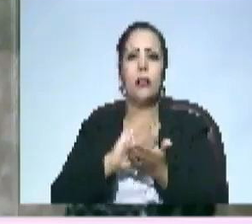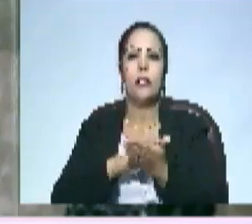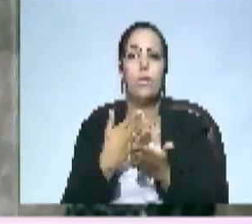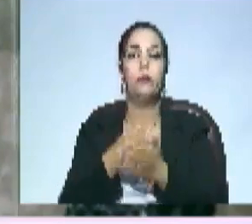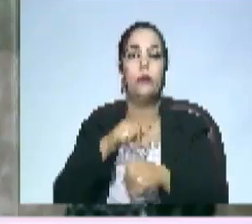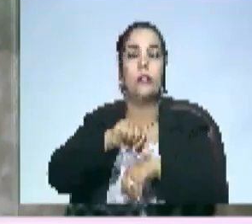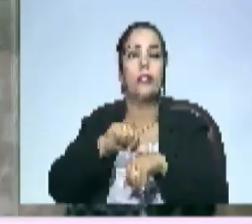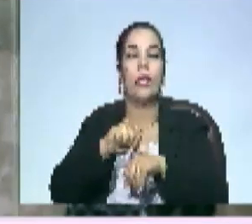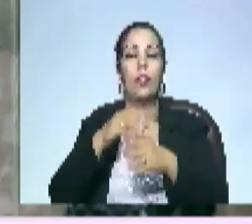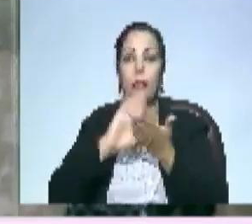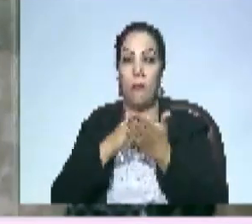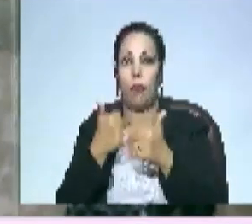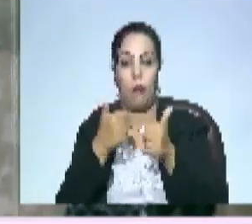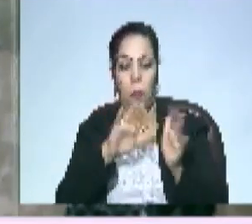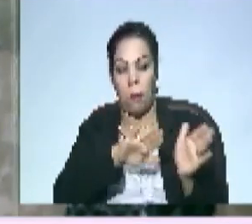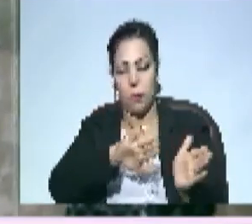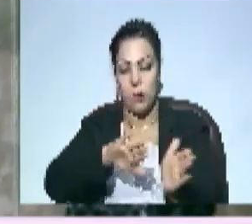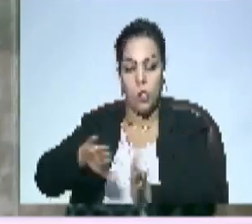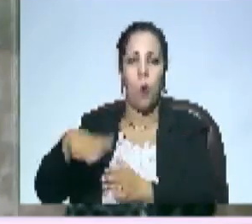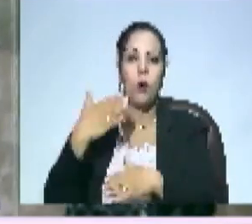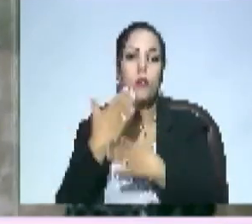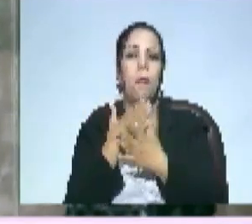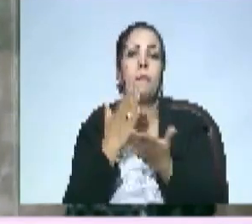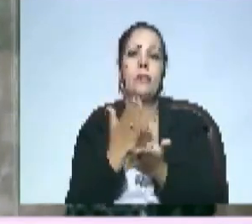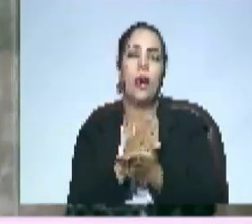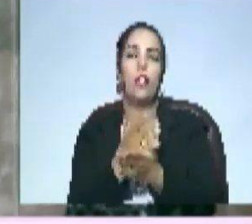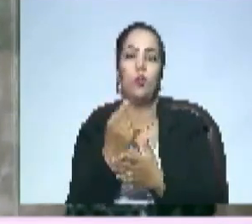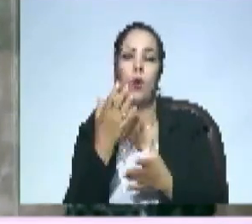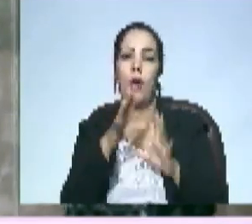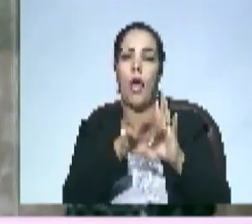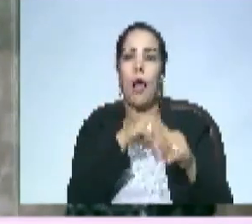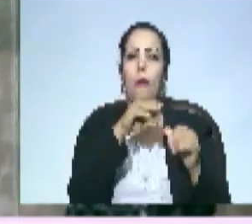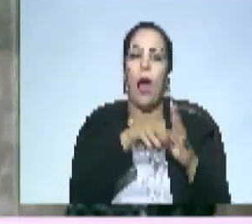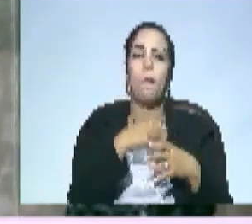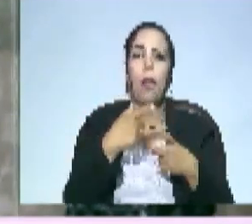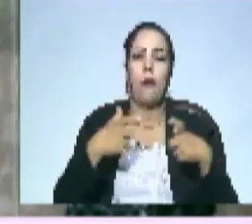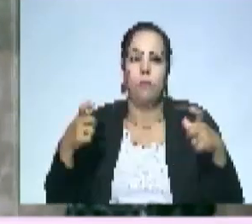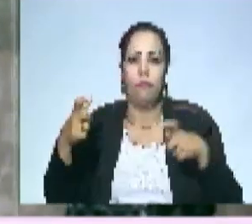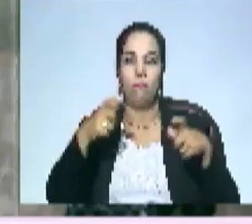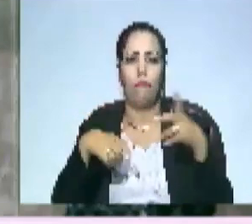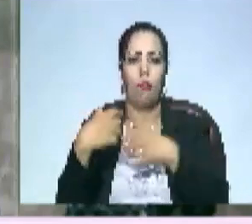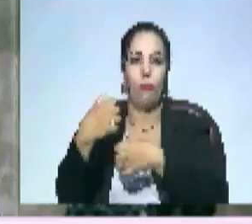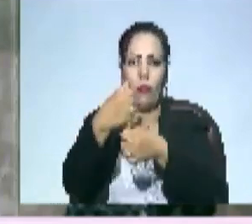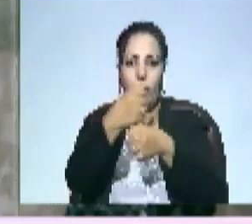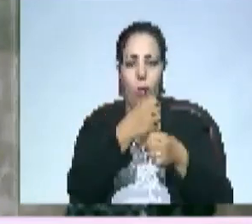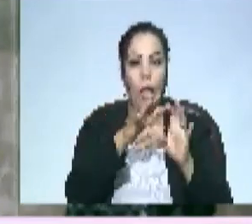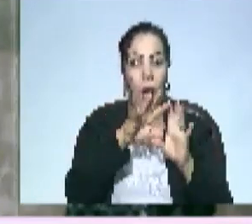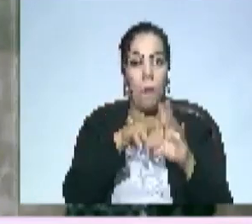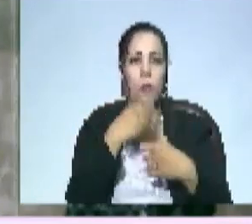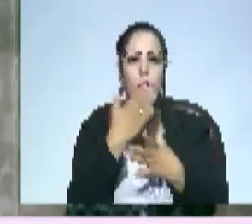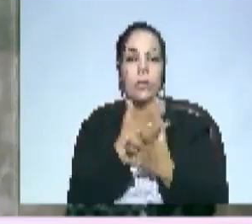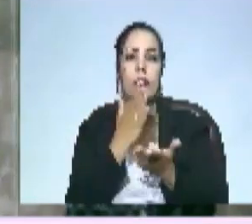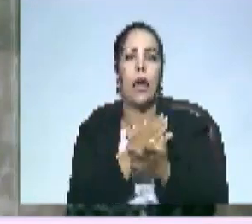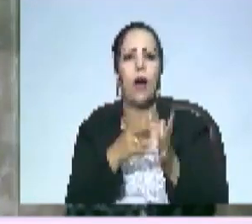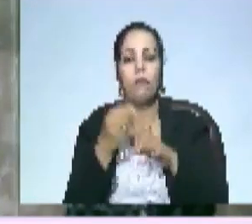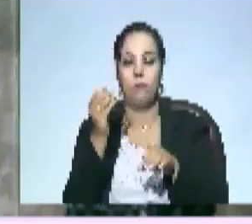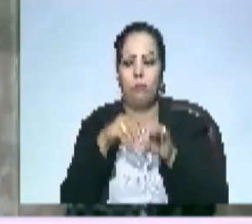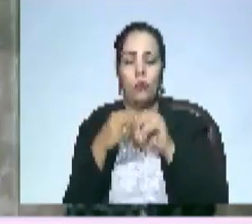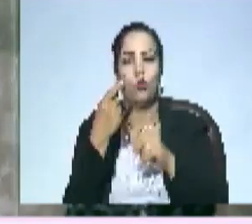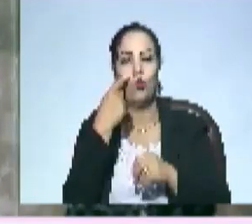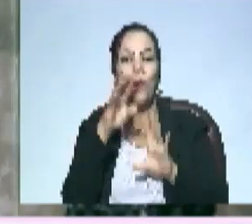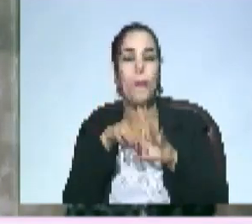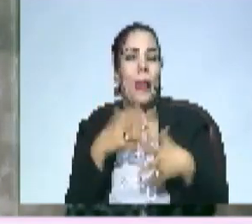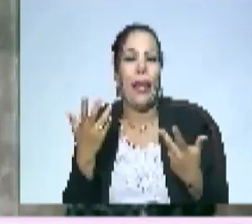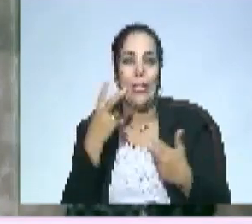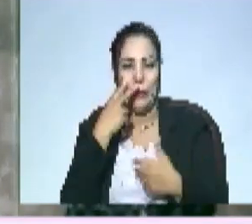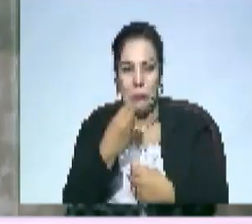وبعدين بعد ما اتقلت خلاص بيسيبها تبرد شويه لغايه لما يجهز الكريمه تكون بارده هي كمان ويحشي بقى او نشوف دلوقتي